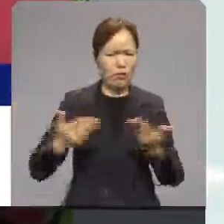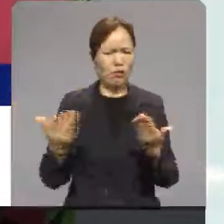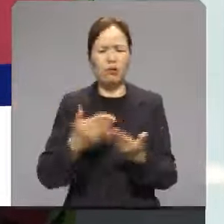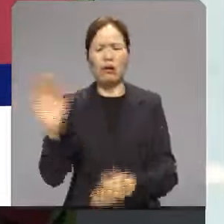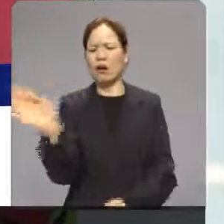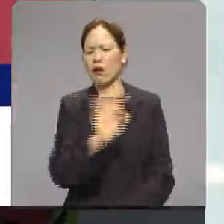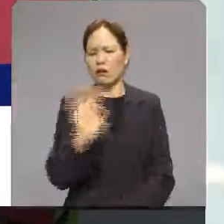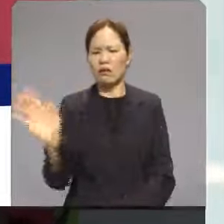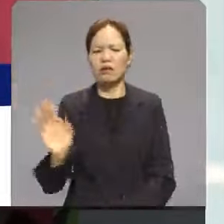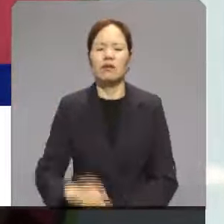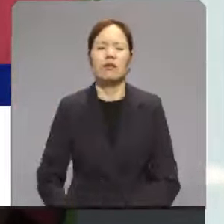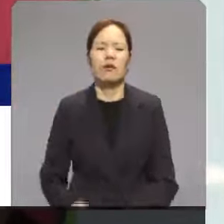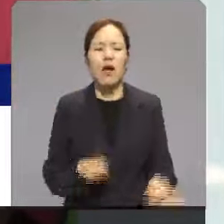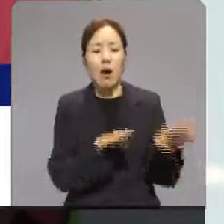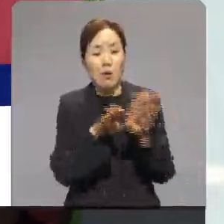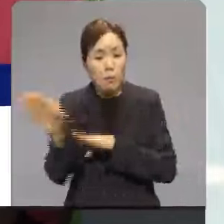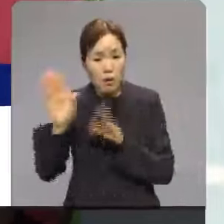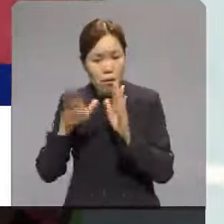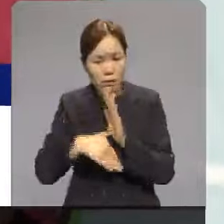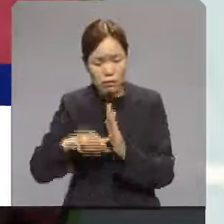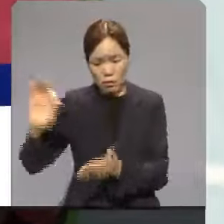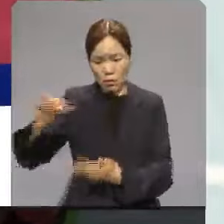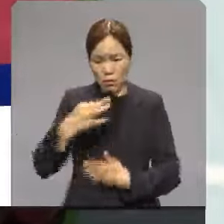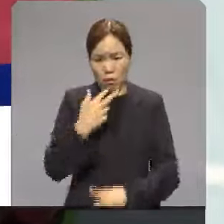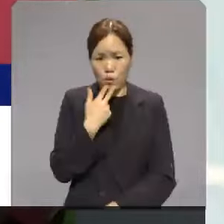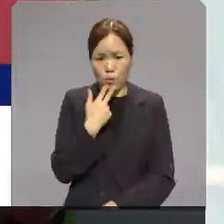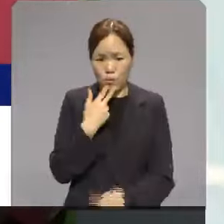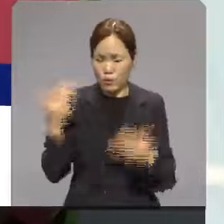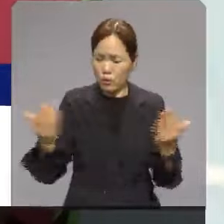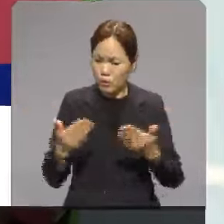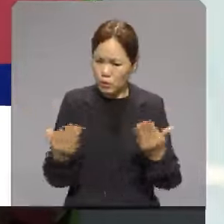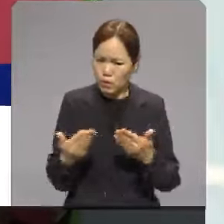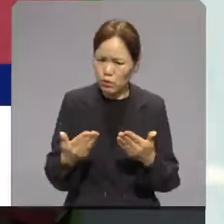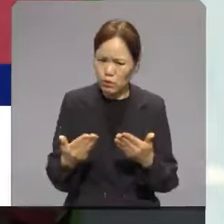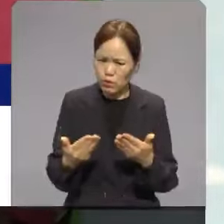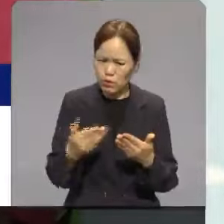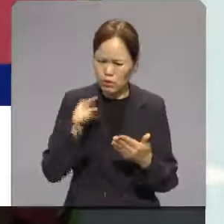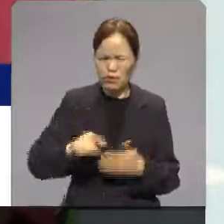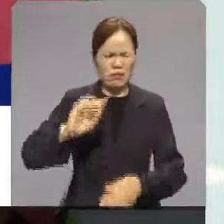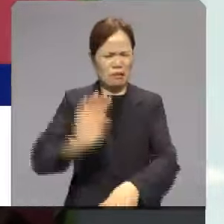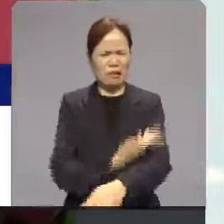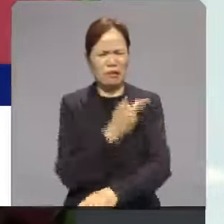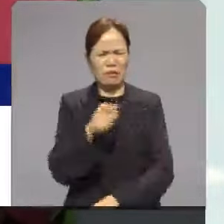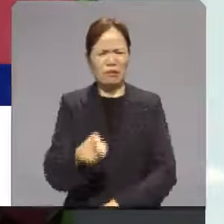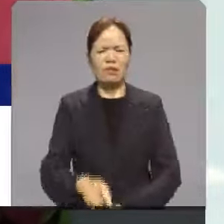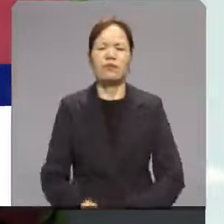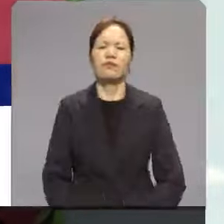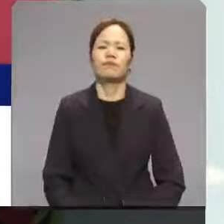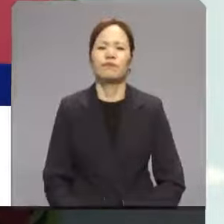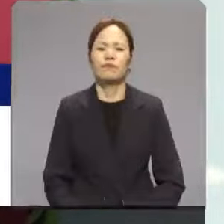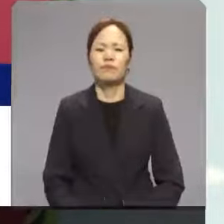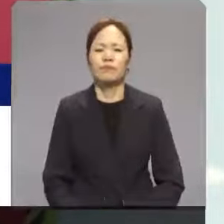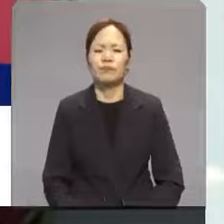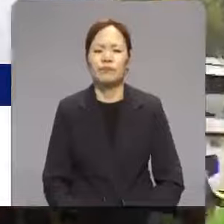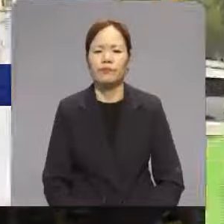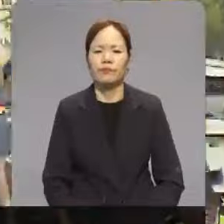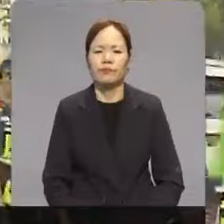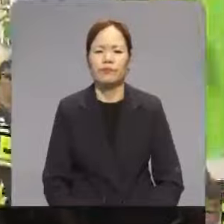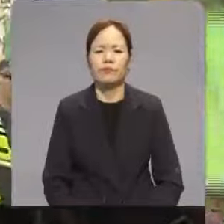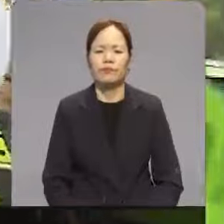일하지 않습니다. 방학이라고 유급 휴일마저 무급으로 하는 당신들의 그 행태를.